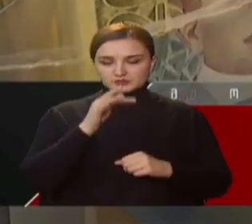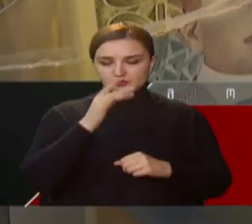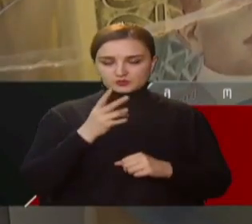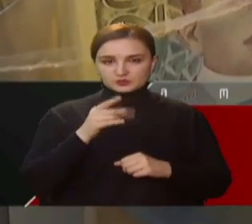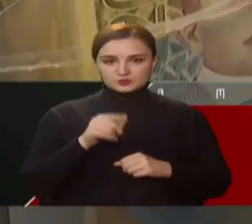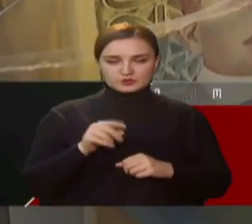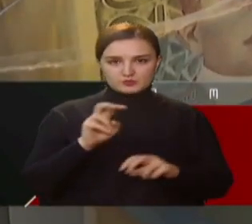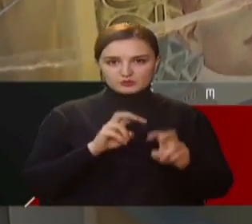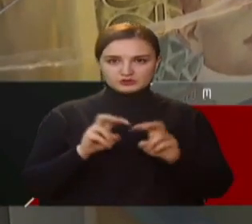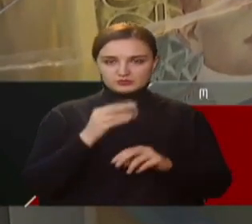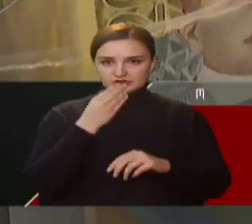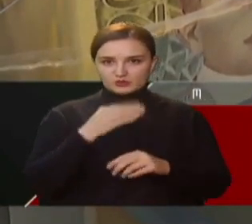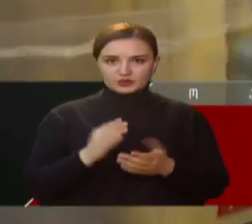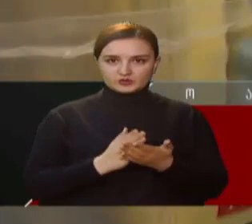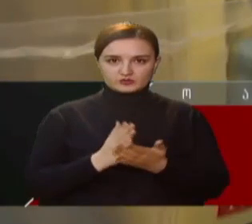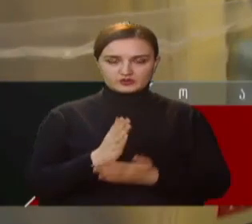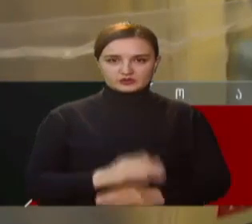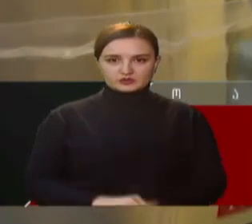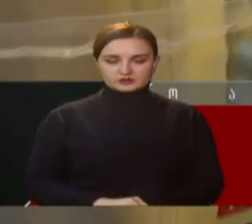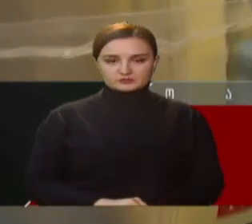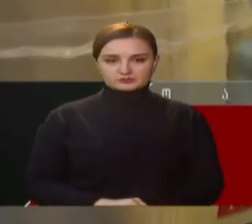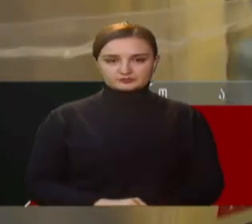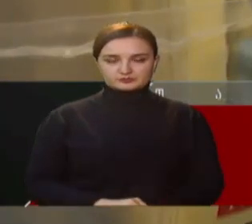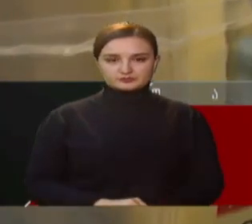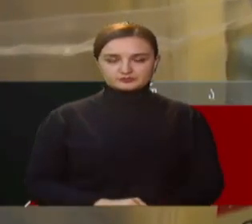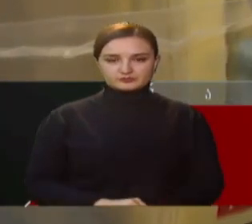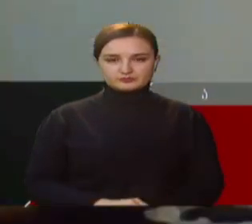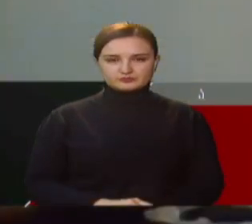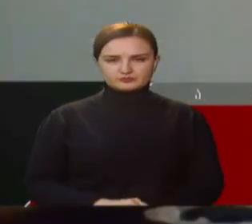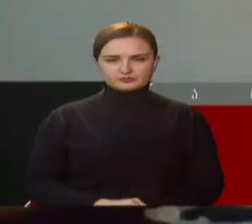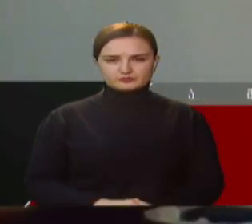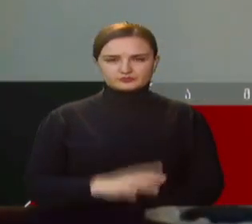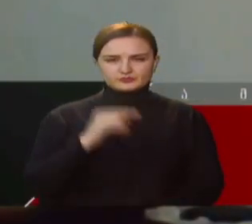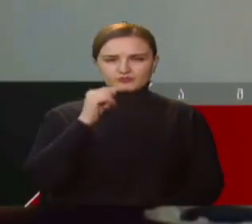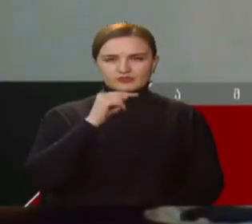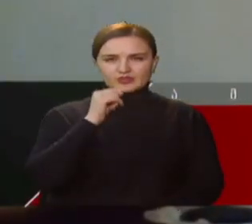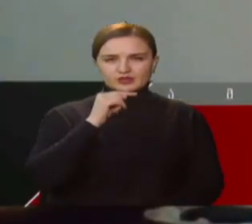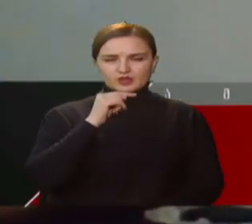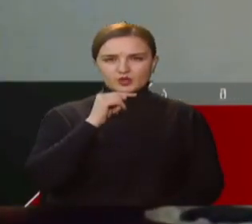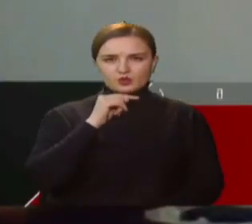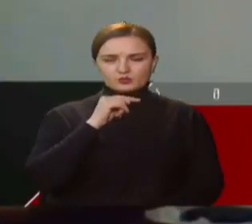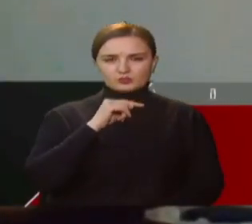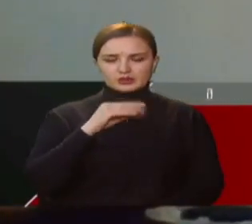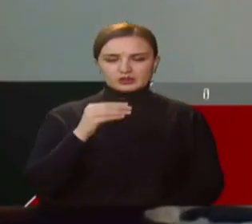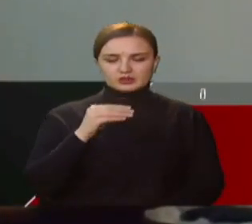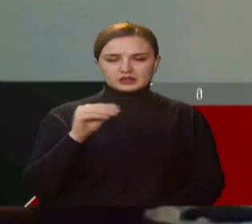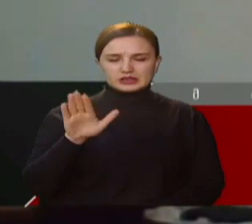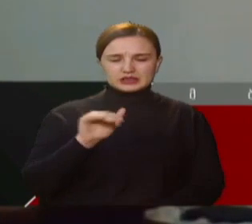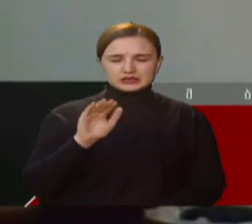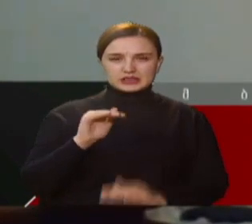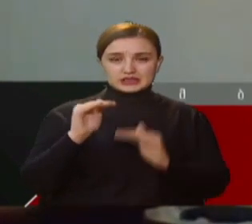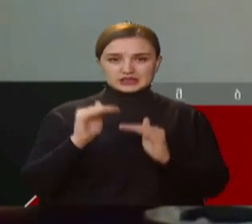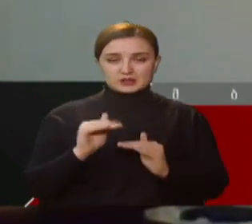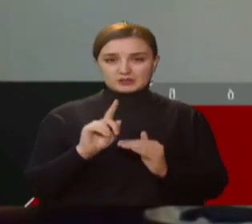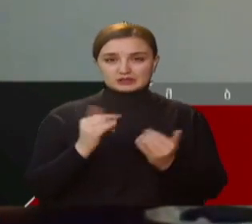shualedi unda mozebnos. Musaudel inflatsiis shemtsireba, ekonomikis zlis shenelba, damali sakreto aktivoba namdot dabas utsodebdi rats